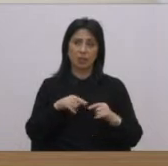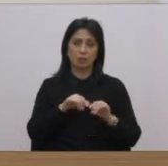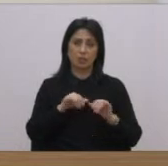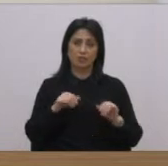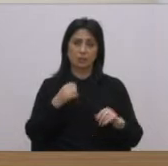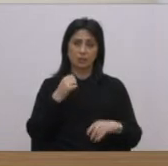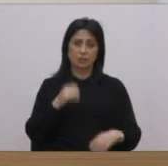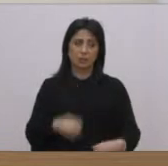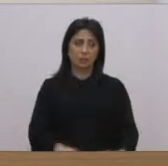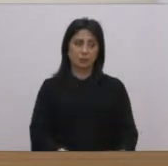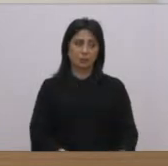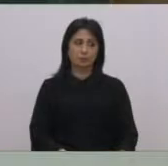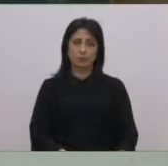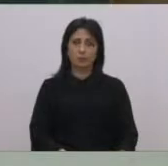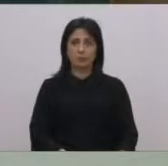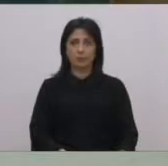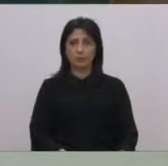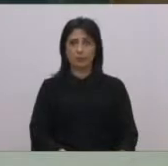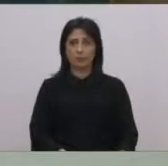ganhorțeleba.